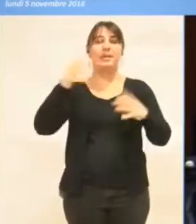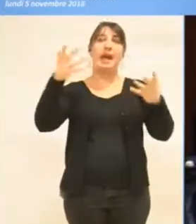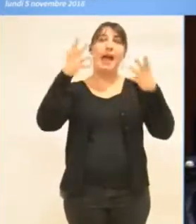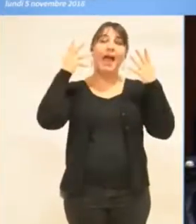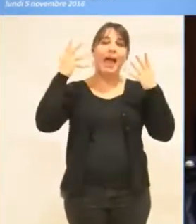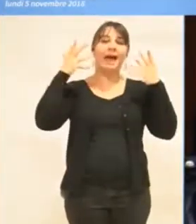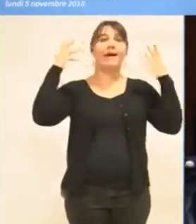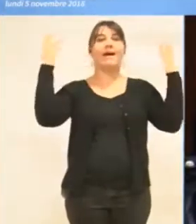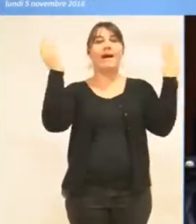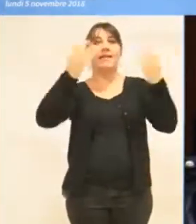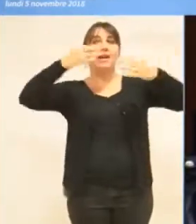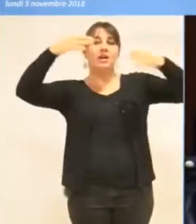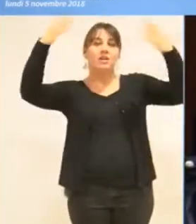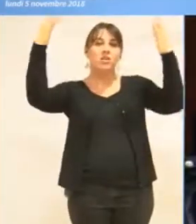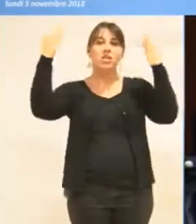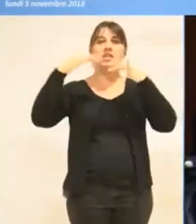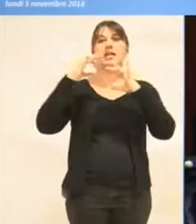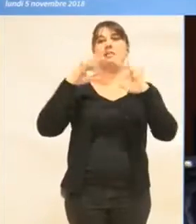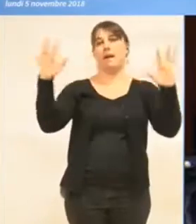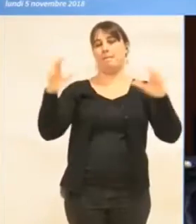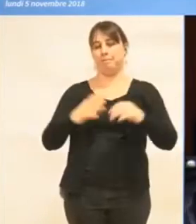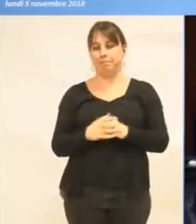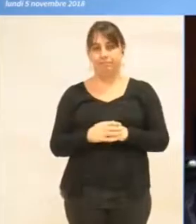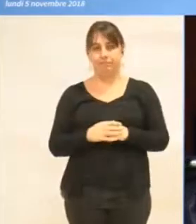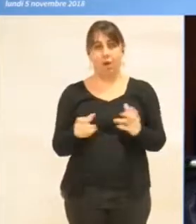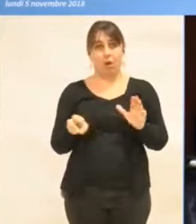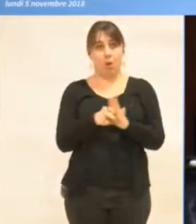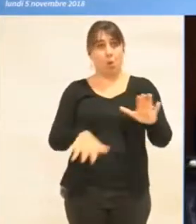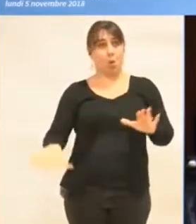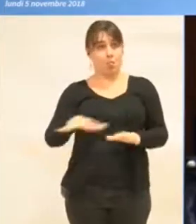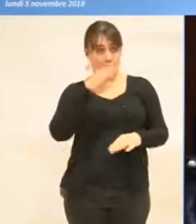Climat. Rappelons que sur le territoire de